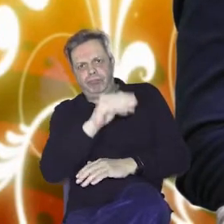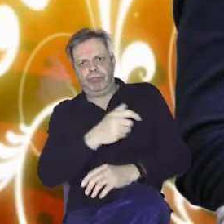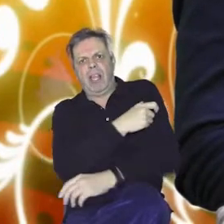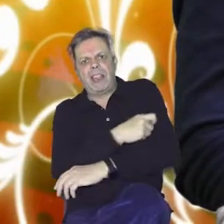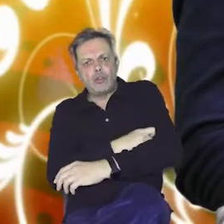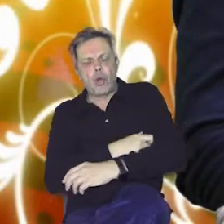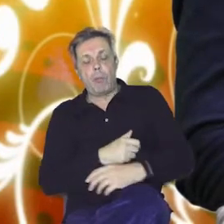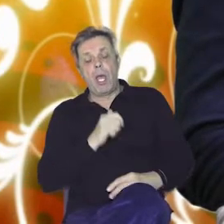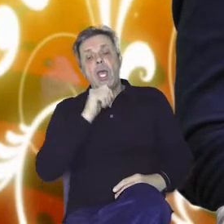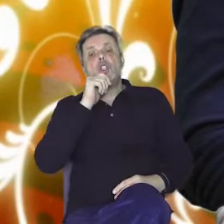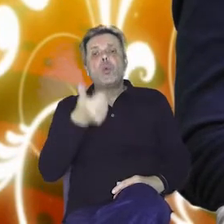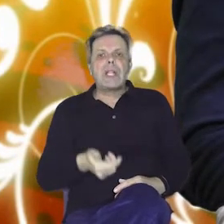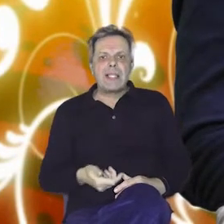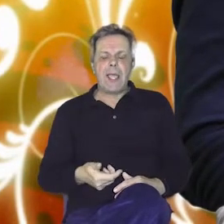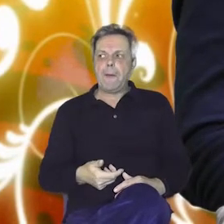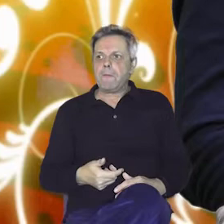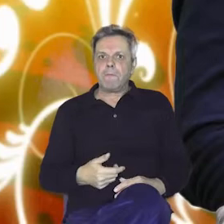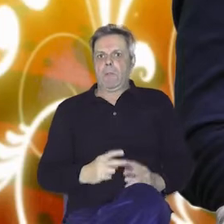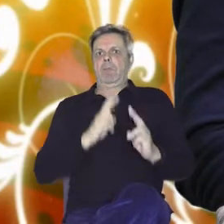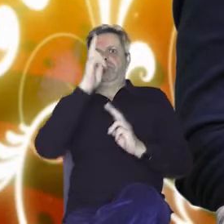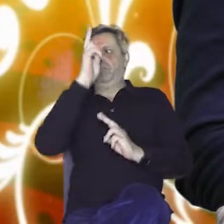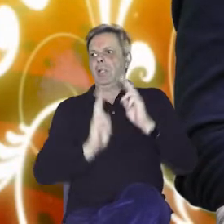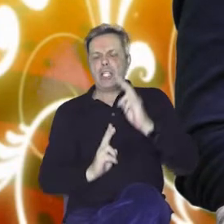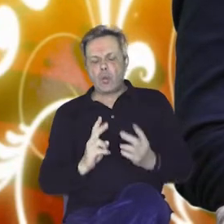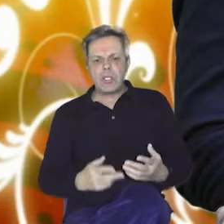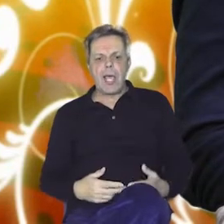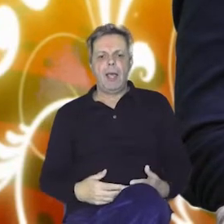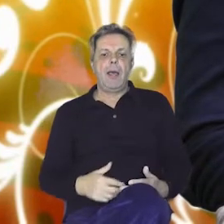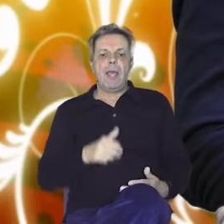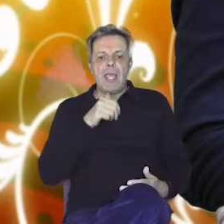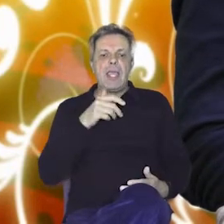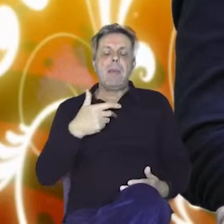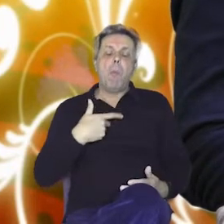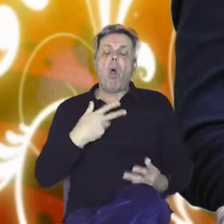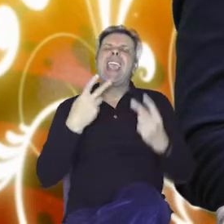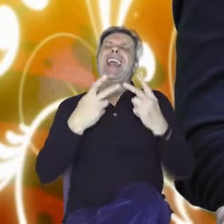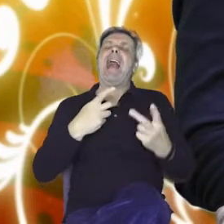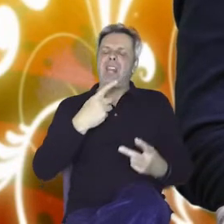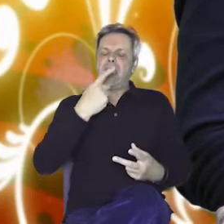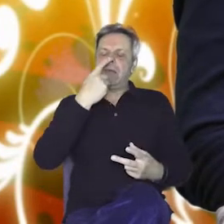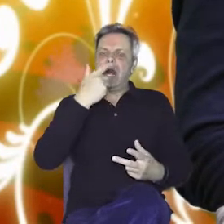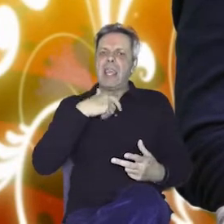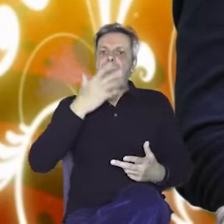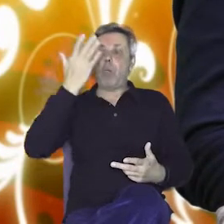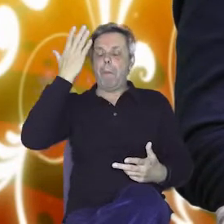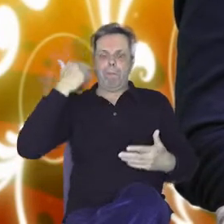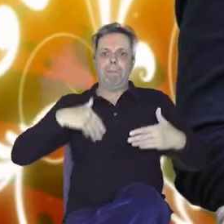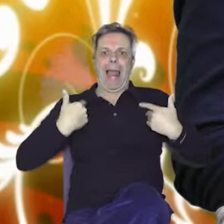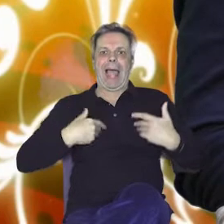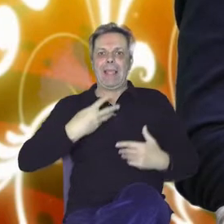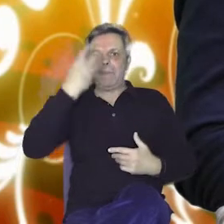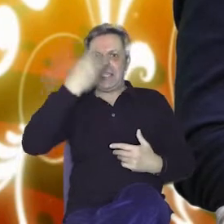i sutra se povela velika diskusija o tome i taj moj glavni lik je bio mladi psihijatar i kad su